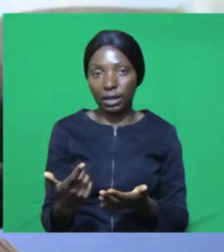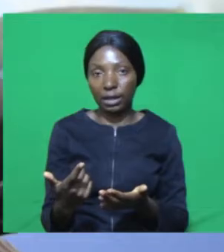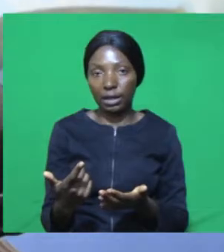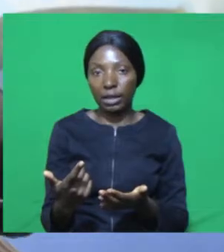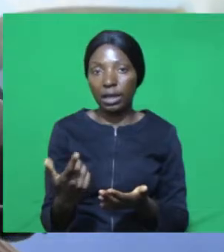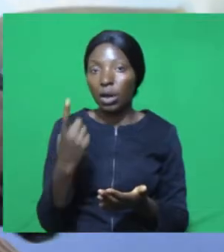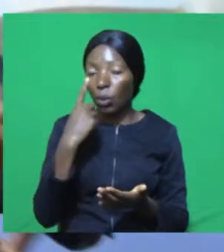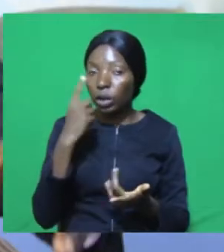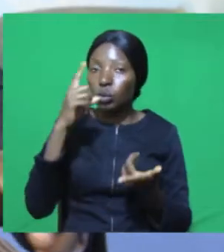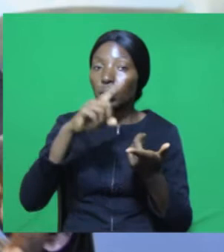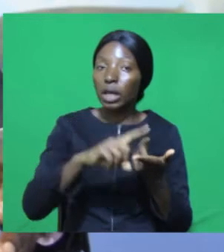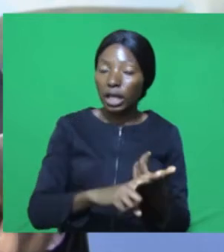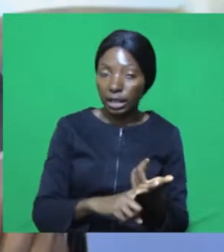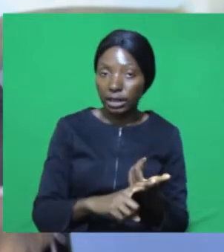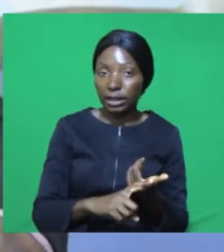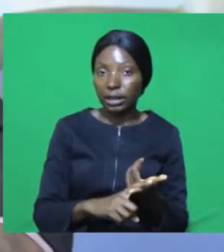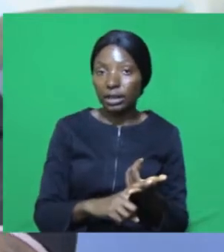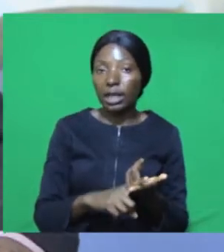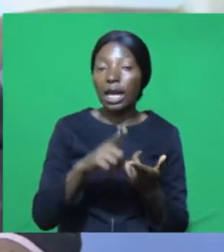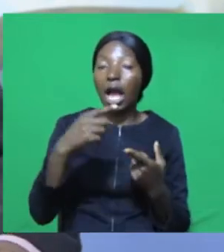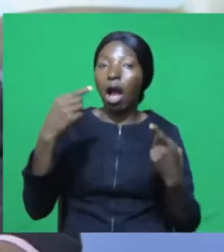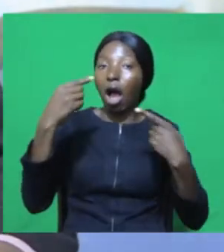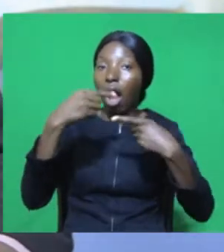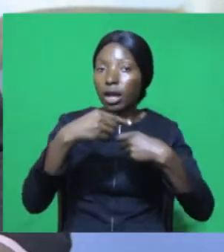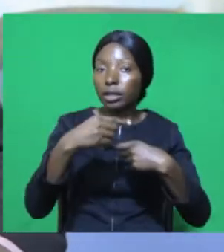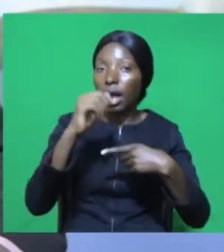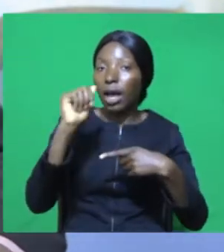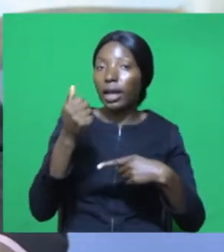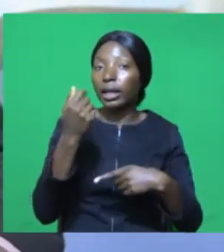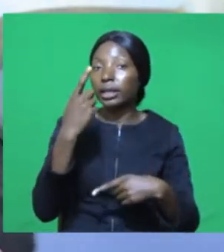Uka edha makore acho anonotisvitsa muna